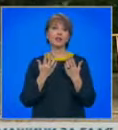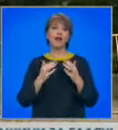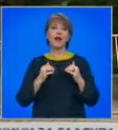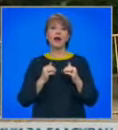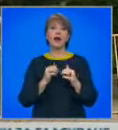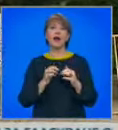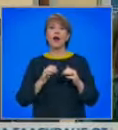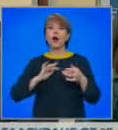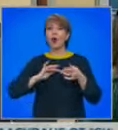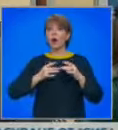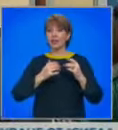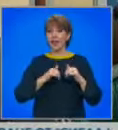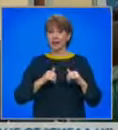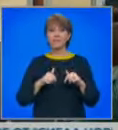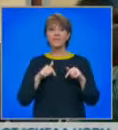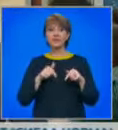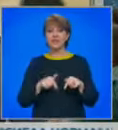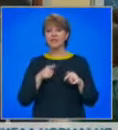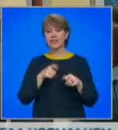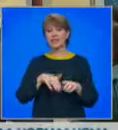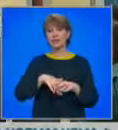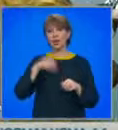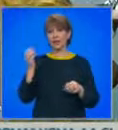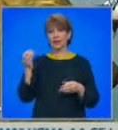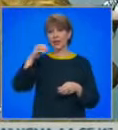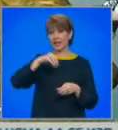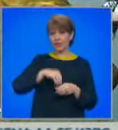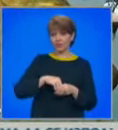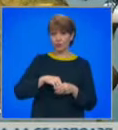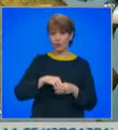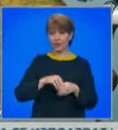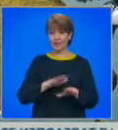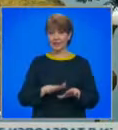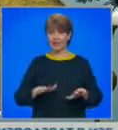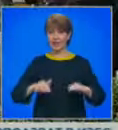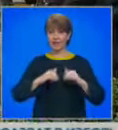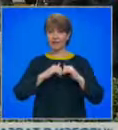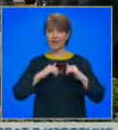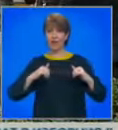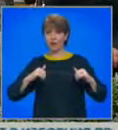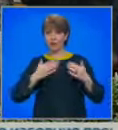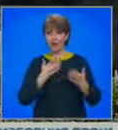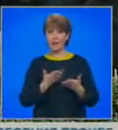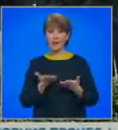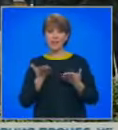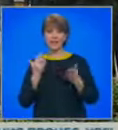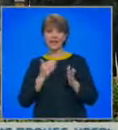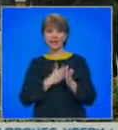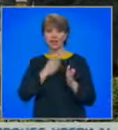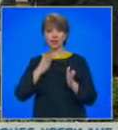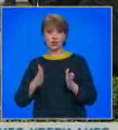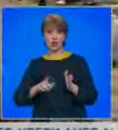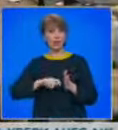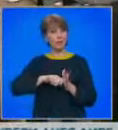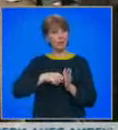В знак на протест някои родители днес са отказали да включат децата си в онлайн формата на обучение. Преди да приключи срокът за подаване на декларации,